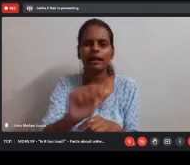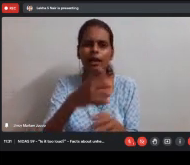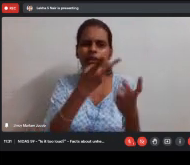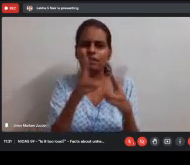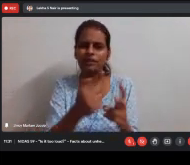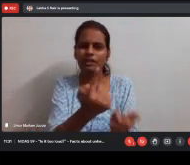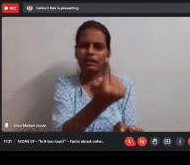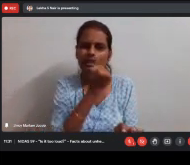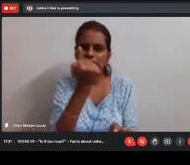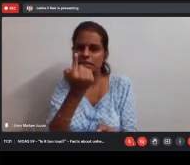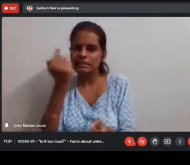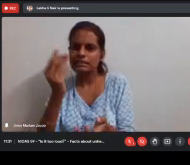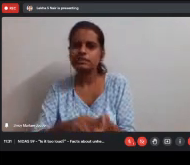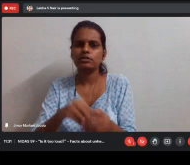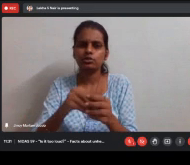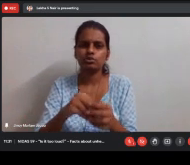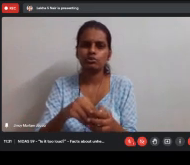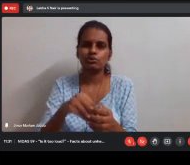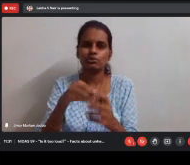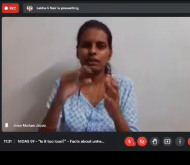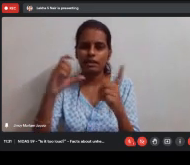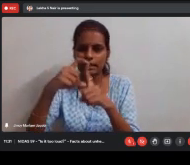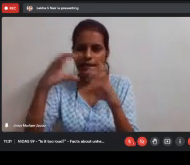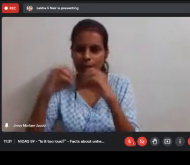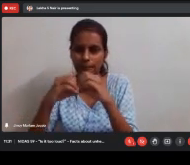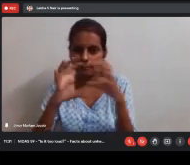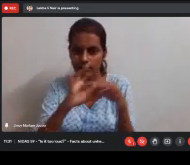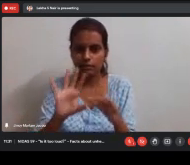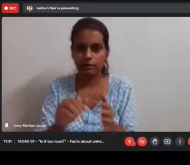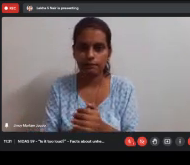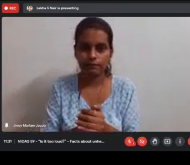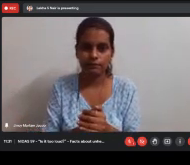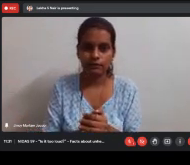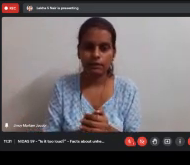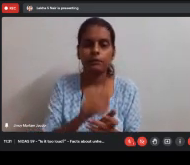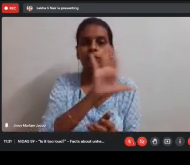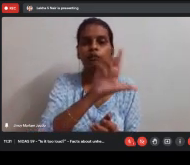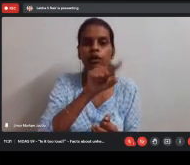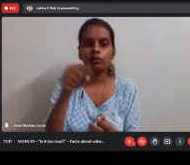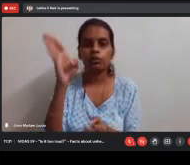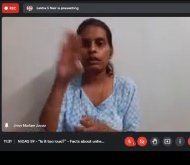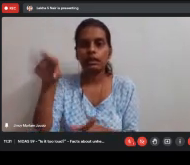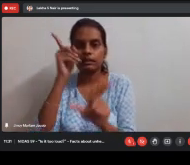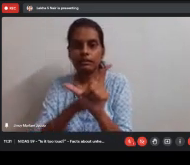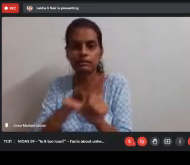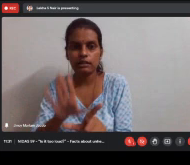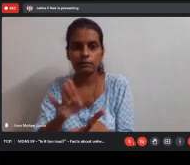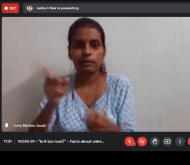ഒരു 5 dB ആണ്. 1000 Hz ഇത് കേൾക്കുന്ന ഇദ്ദേഹം കേൾക്കുന്നത്